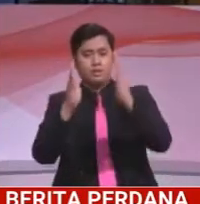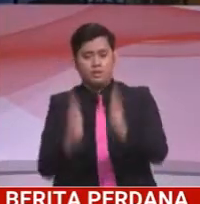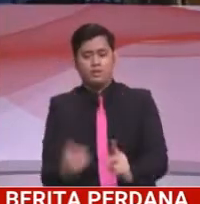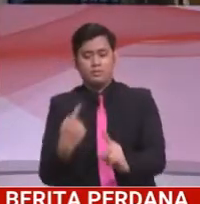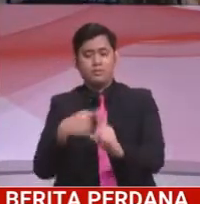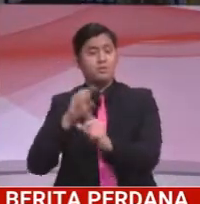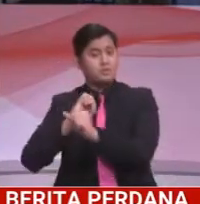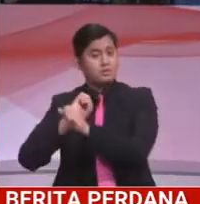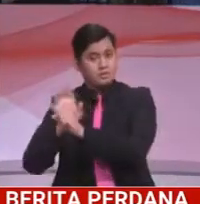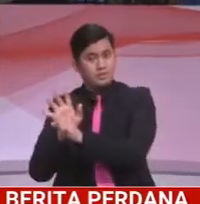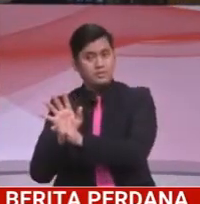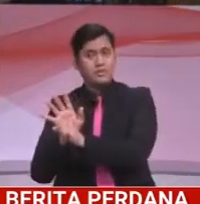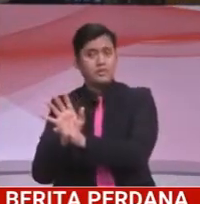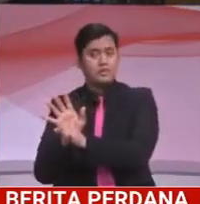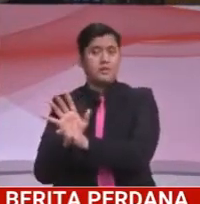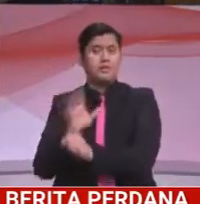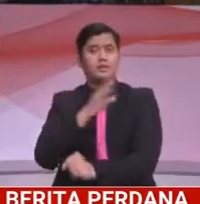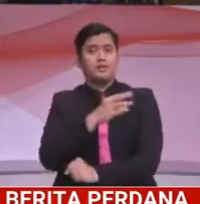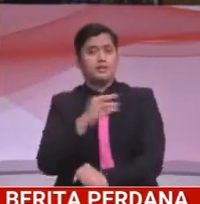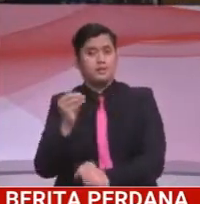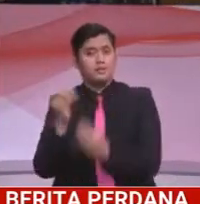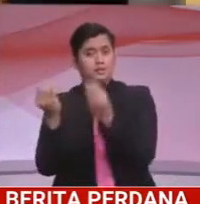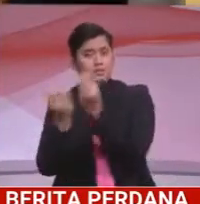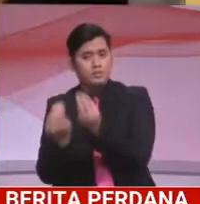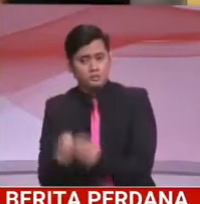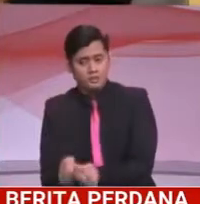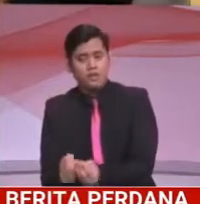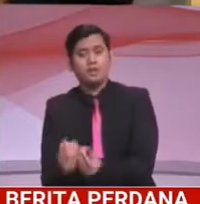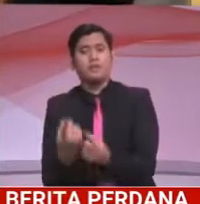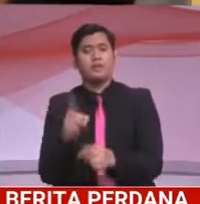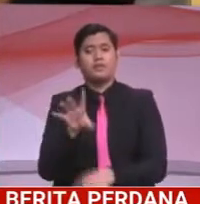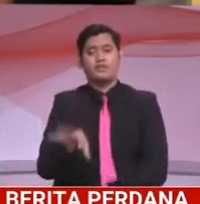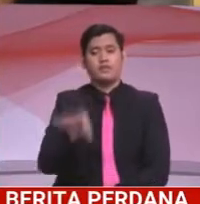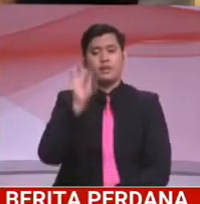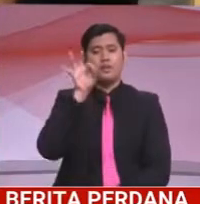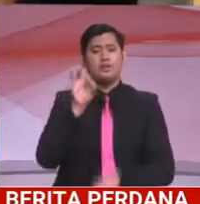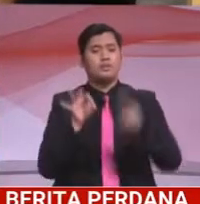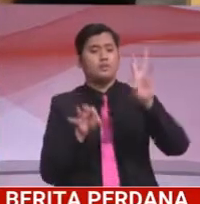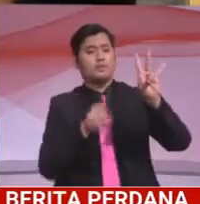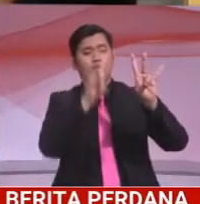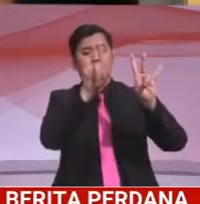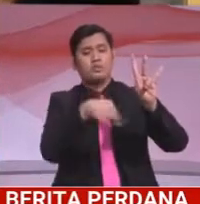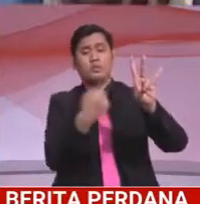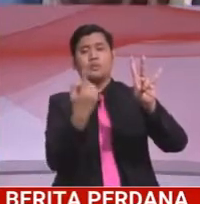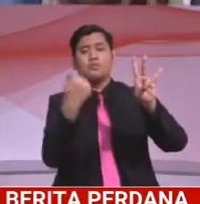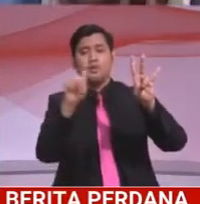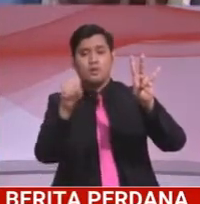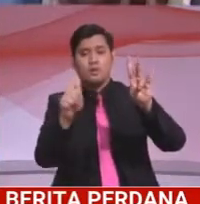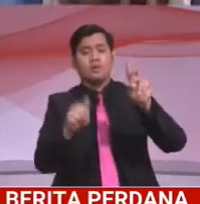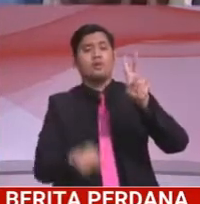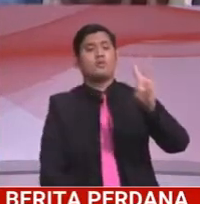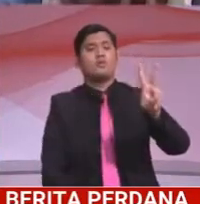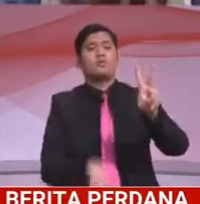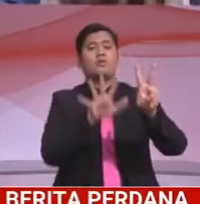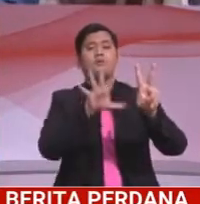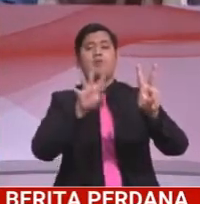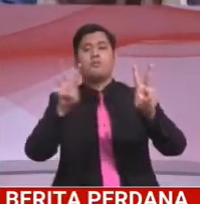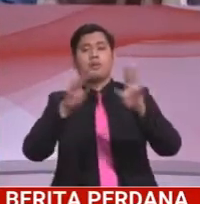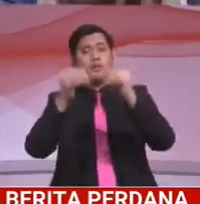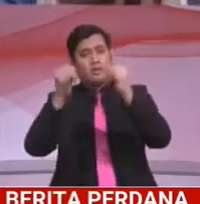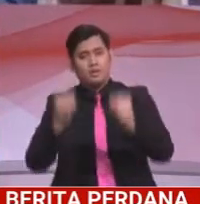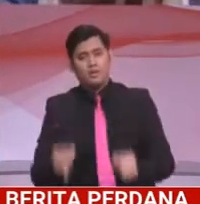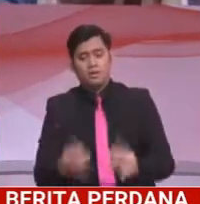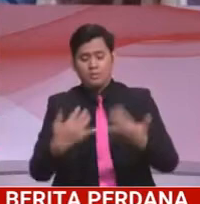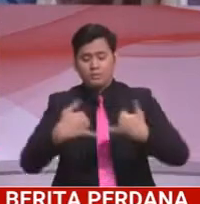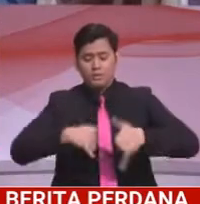positif konflik 19 selain keindahan yang dipesan pada 27 Oktober lalu manakala 254 individu